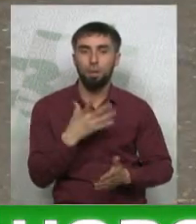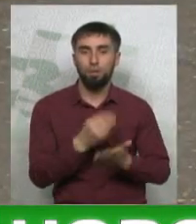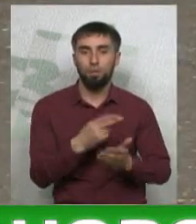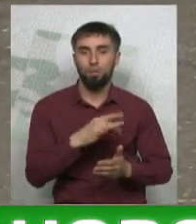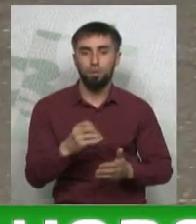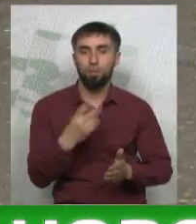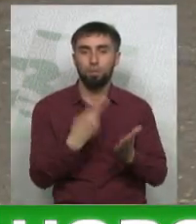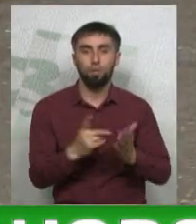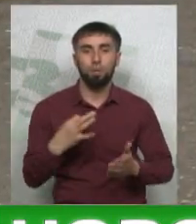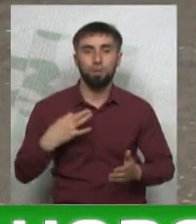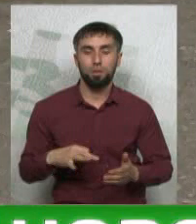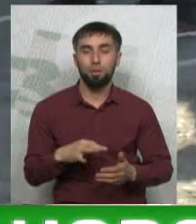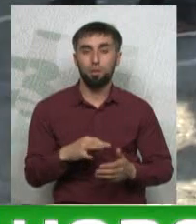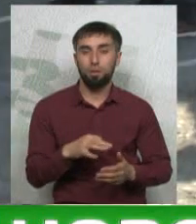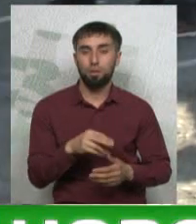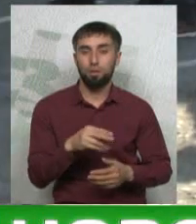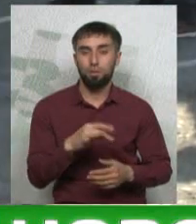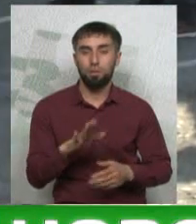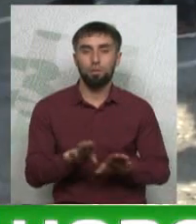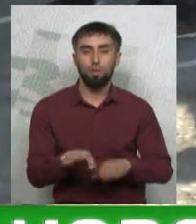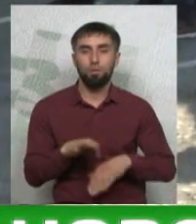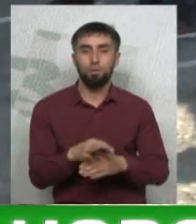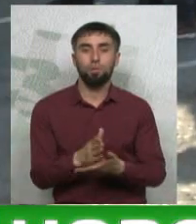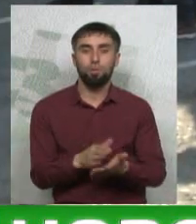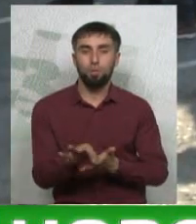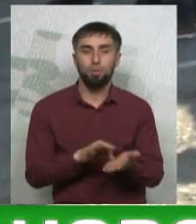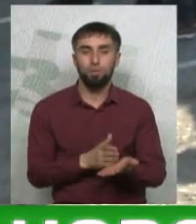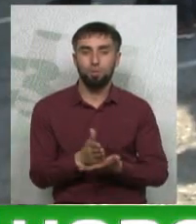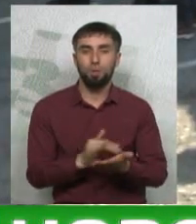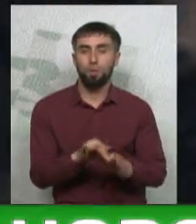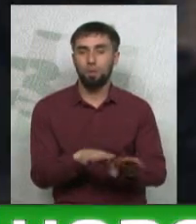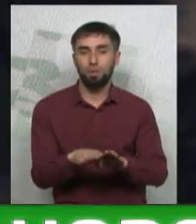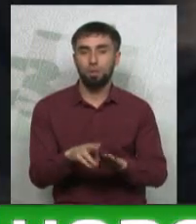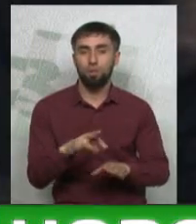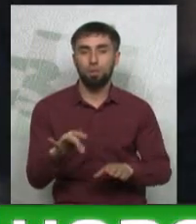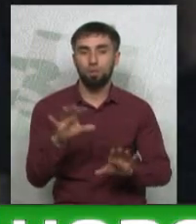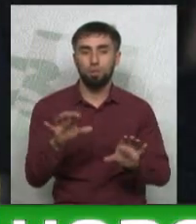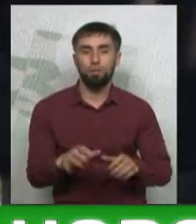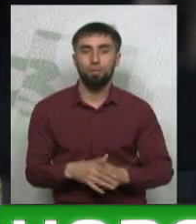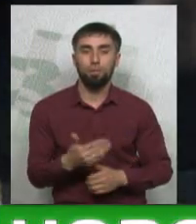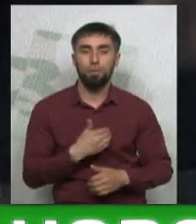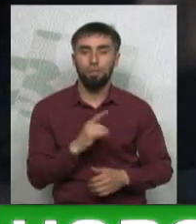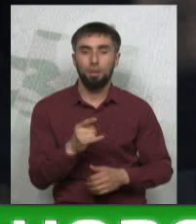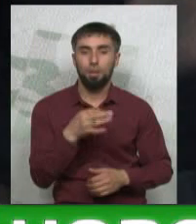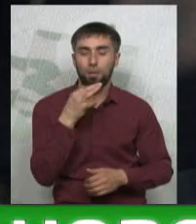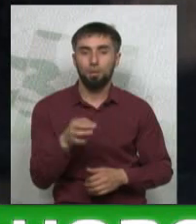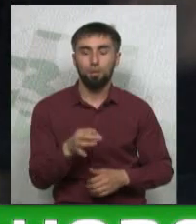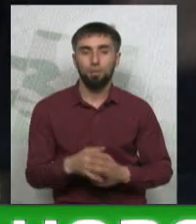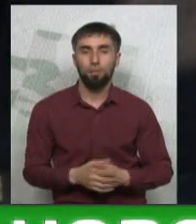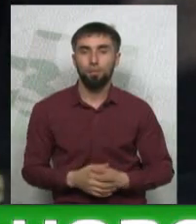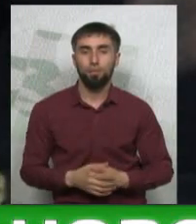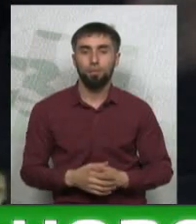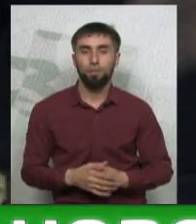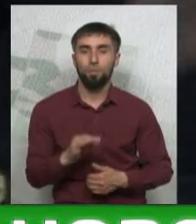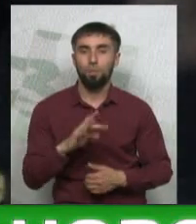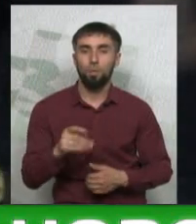примере показать, что сыновья чиновников также проходят срочную службу и равны перед законом. Хотелось бы подчеркнуть и банальную фразу